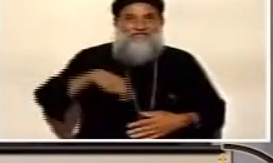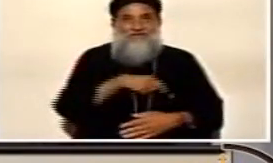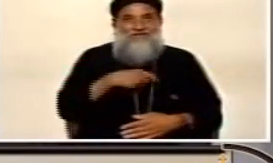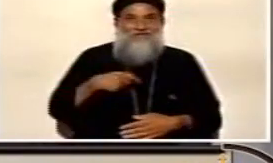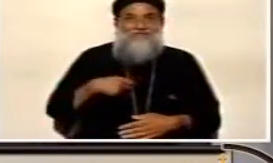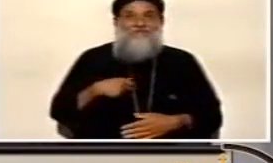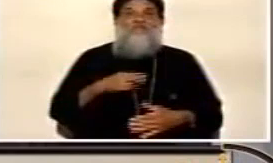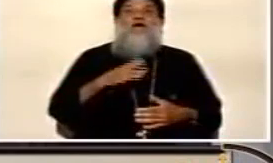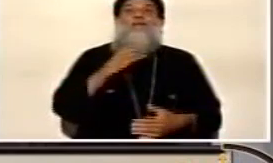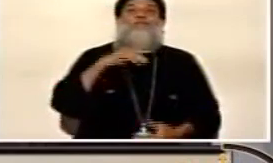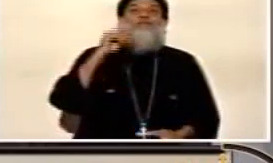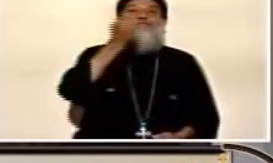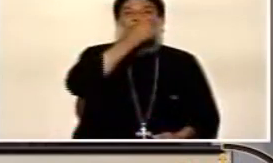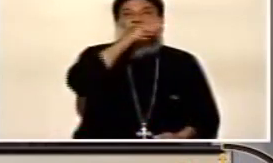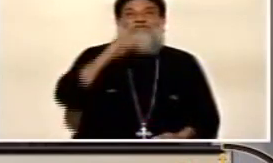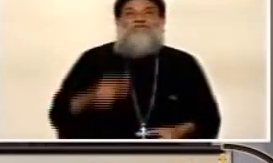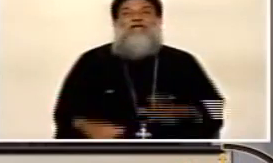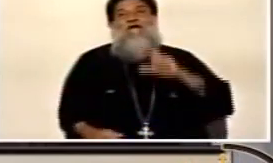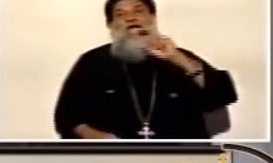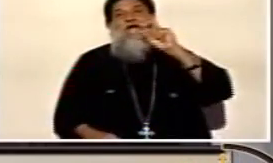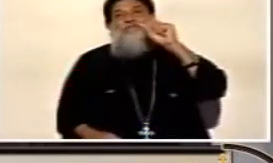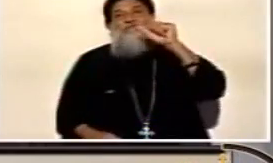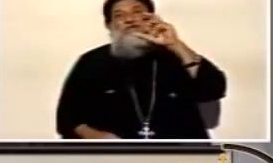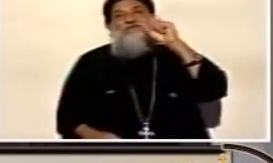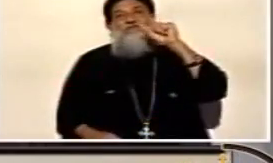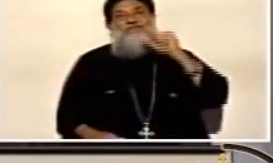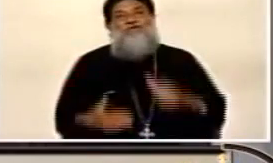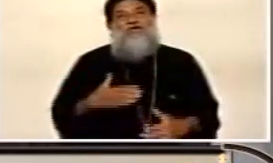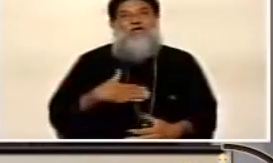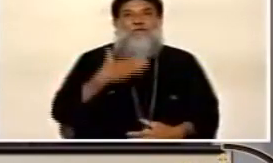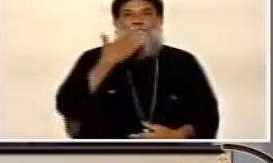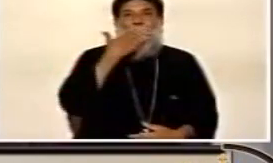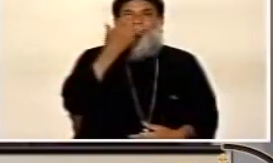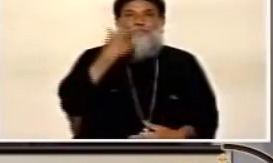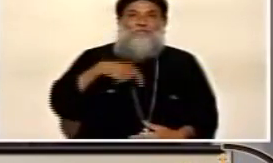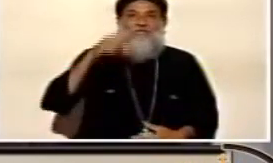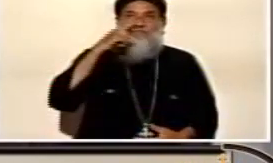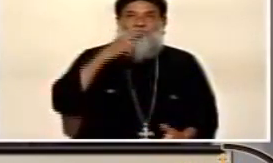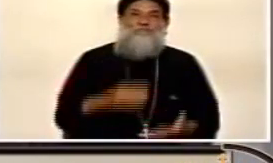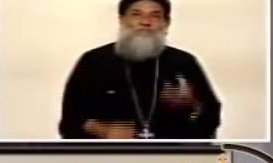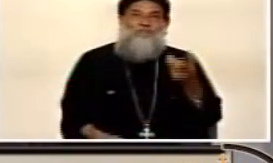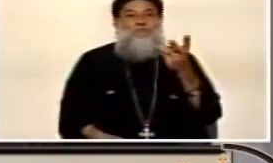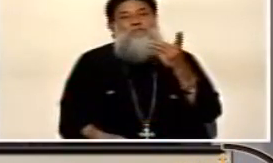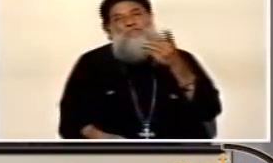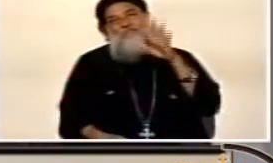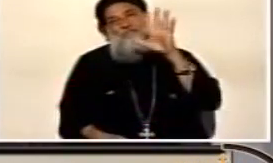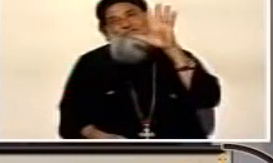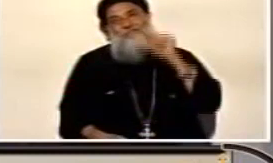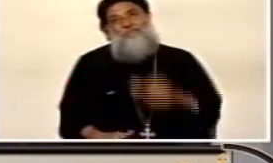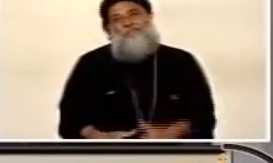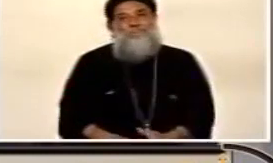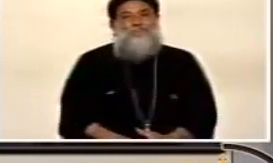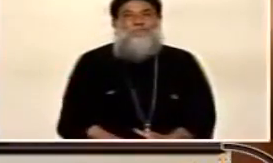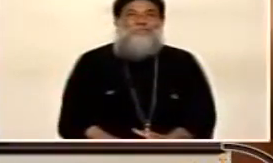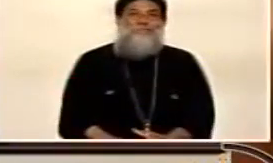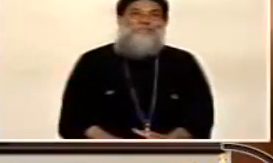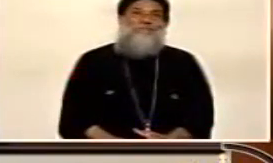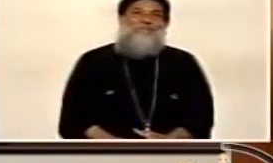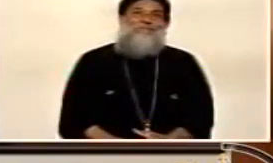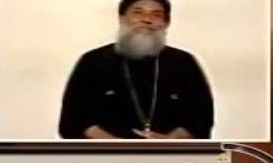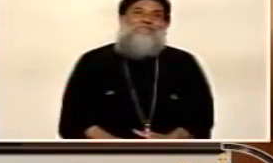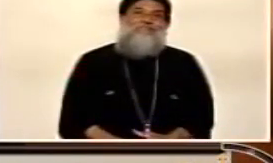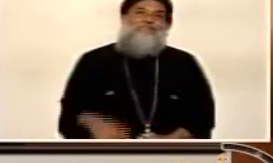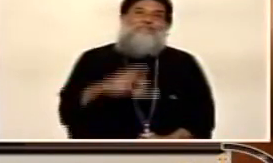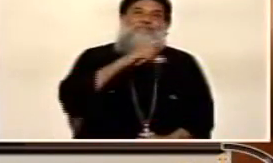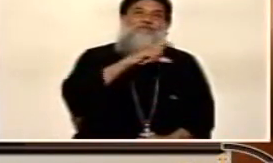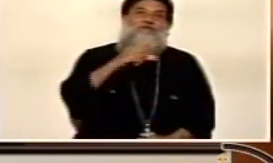أبو سيفين يوم 25 أبيب. فعلا الشهر ده مليان أعياد كتير يا سيد. حلو قوي، جميل.